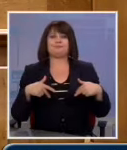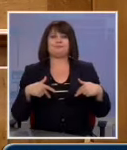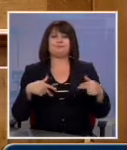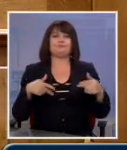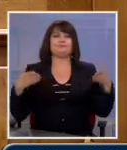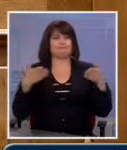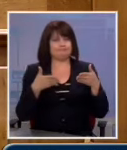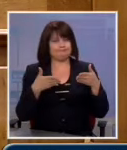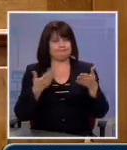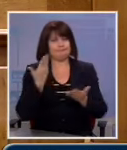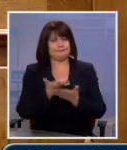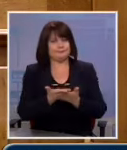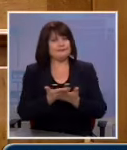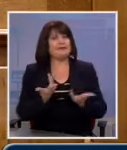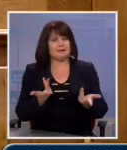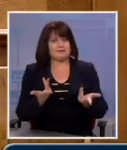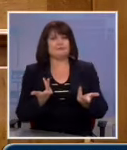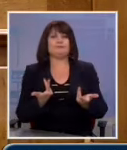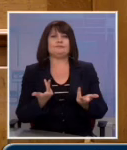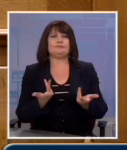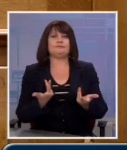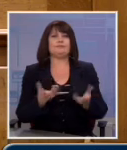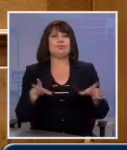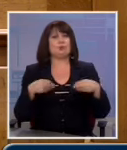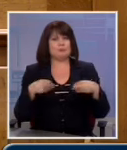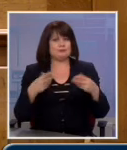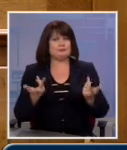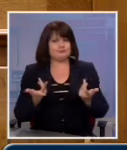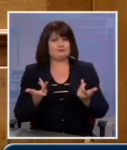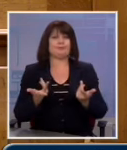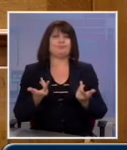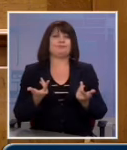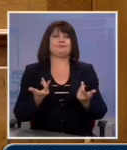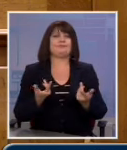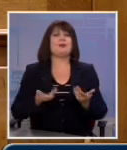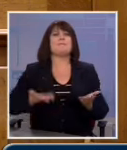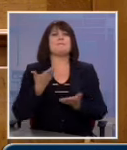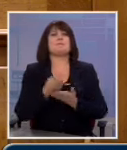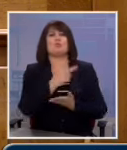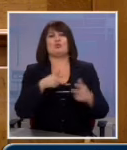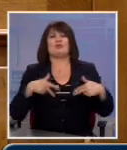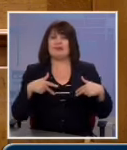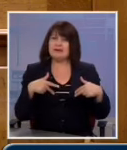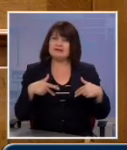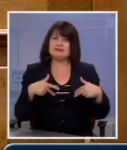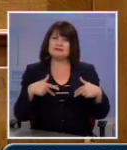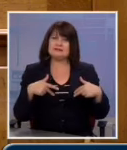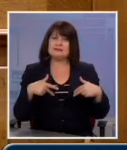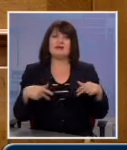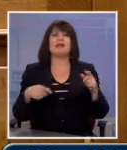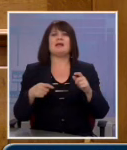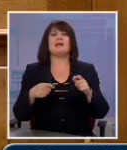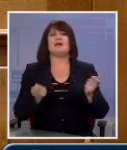εισηγείται προς το σώμα να κάνουμε δεκτή την πρότασή της για